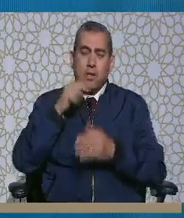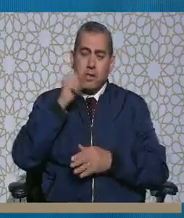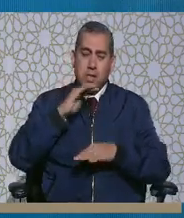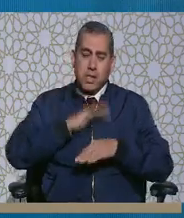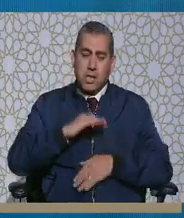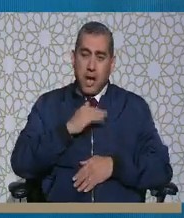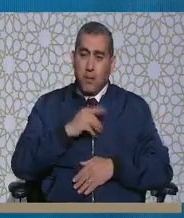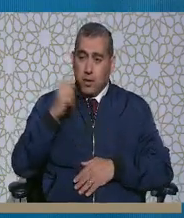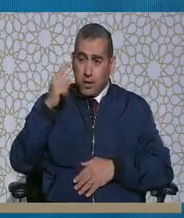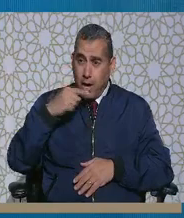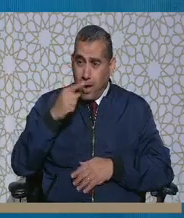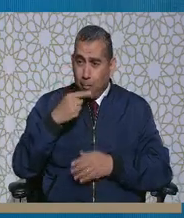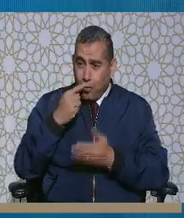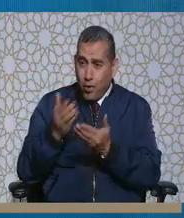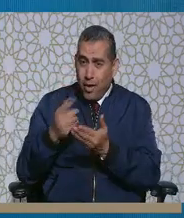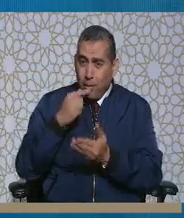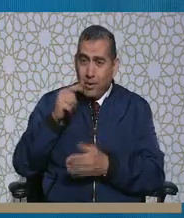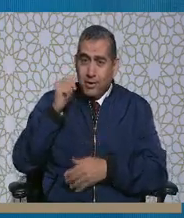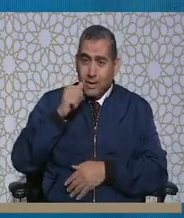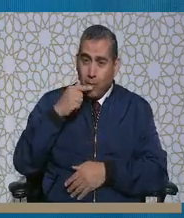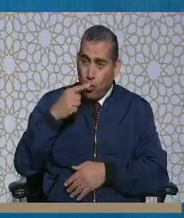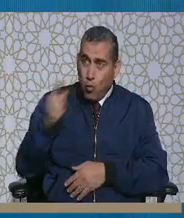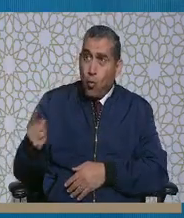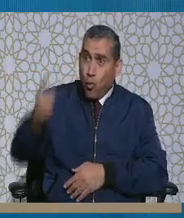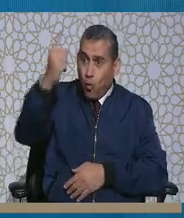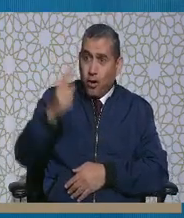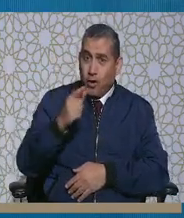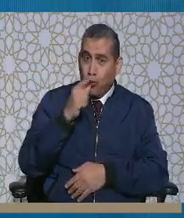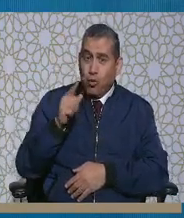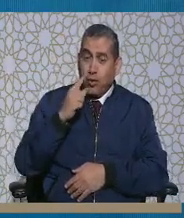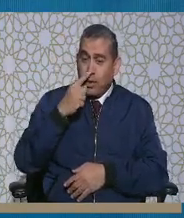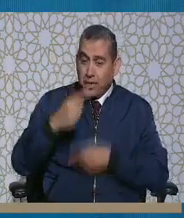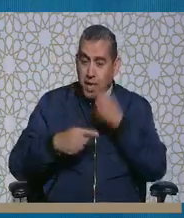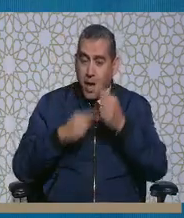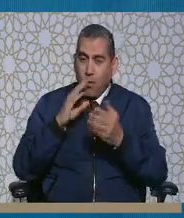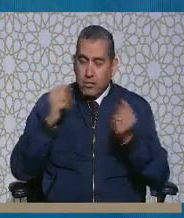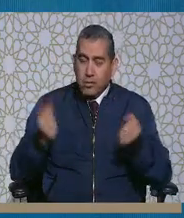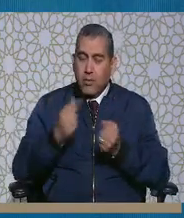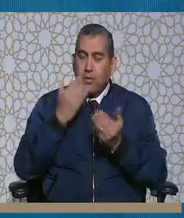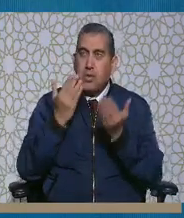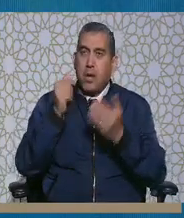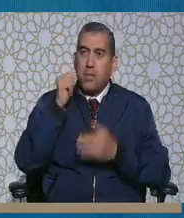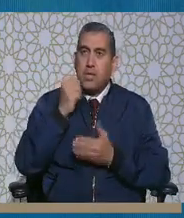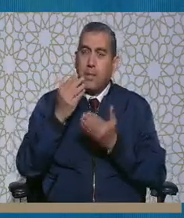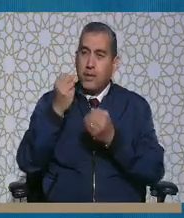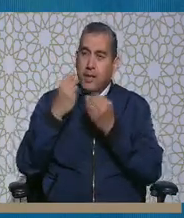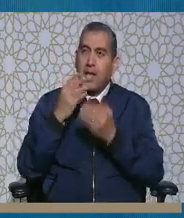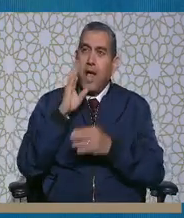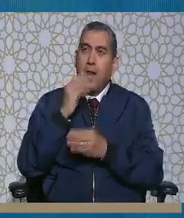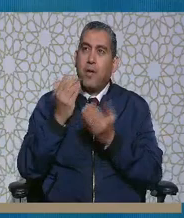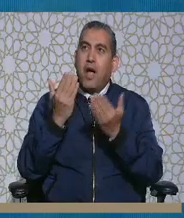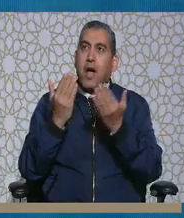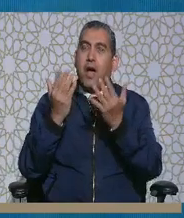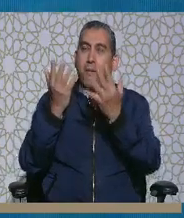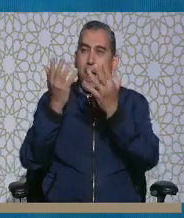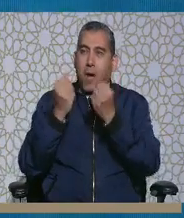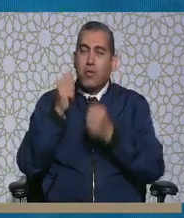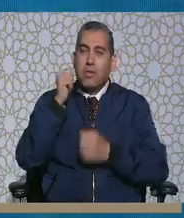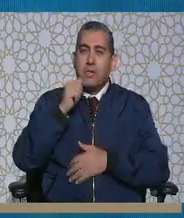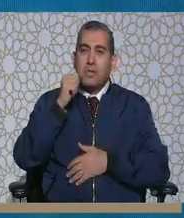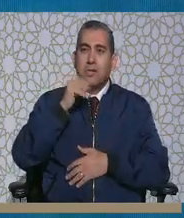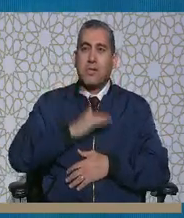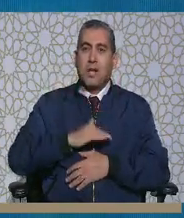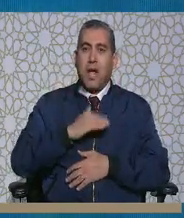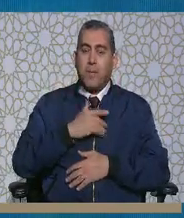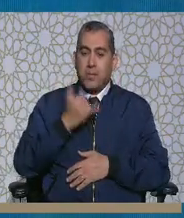جيده دايما فكر بطريقه جيده لما تتعود وتدرب نفسك على التفكير بطريقه جيده هتجد نفسك ايه